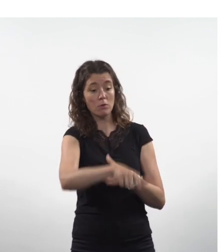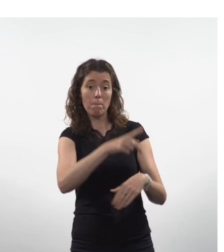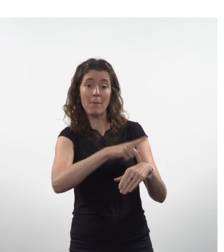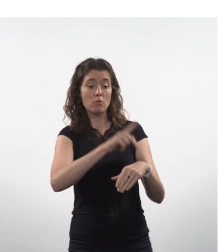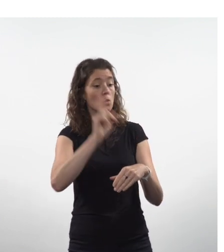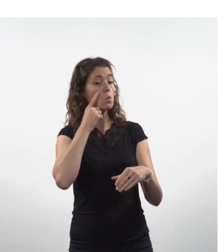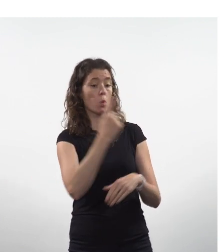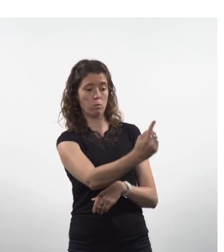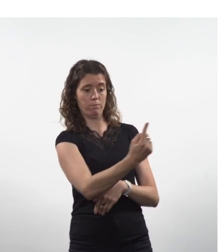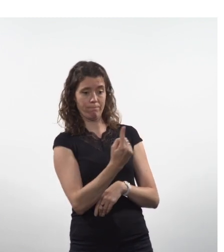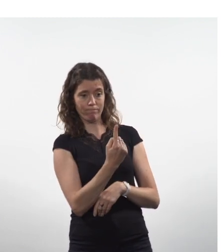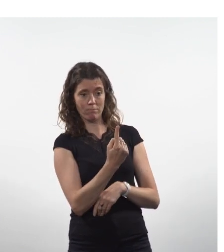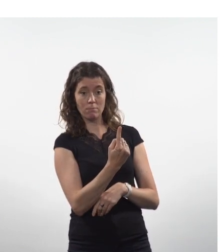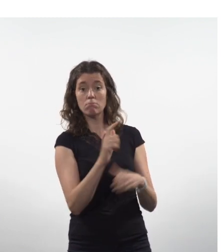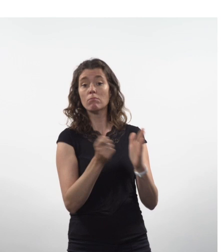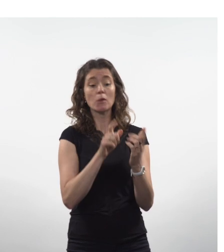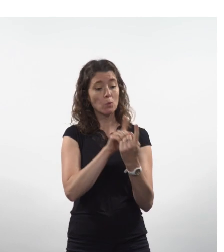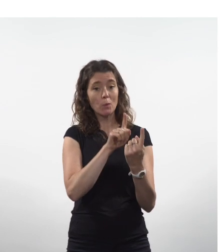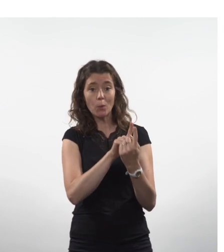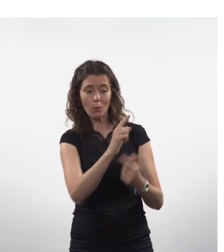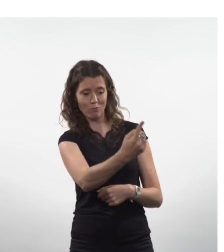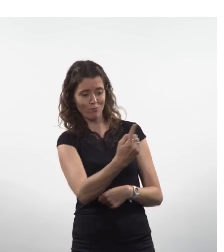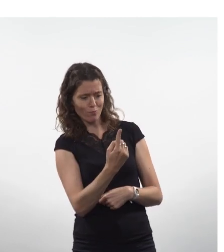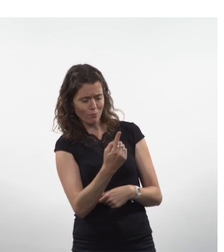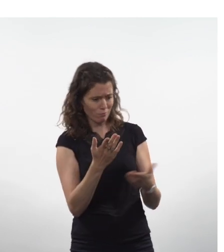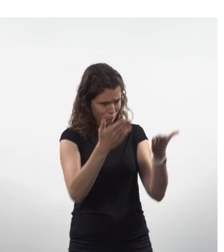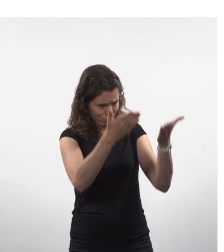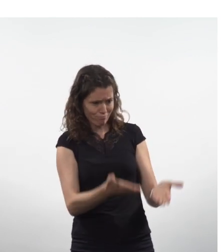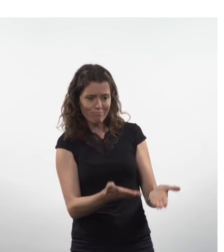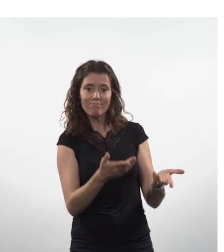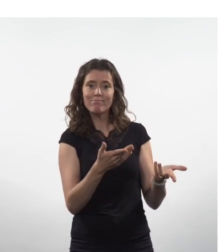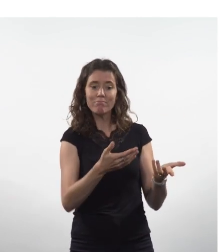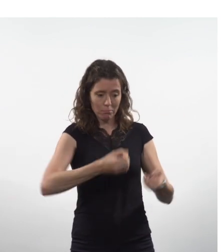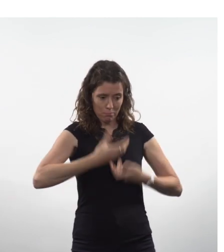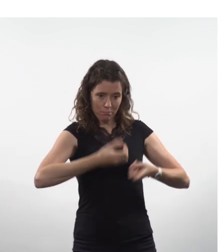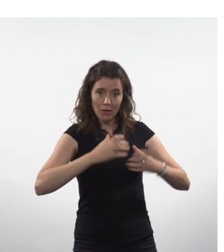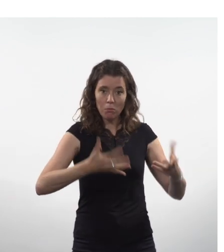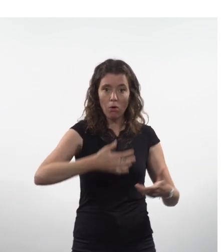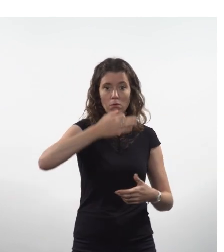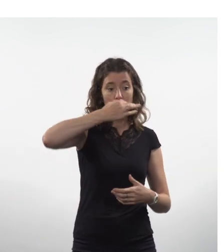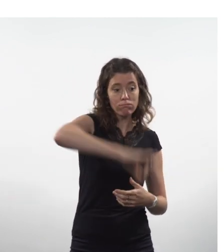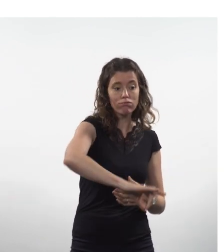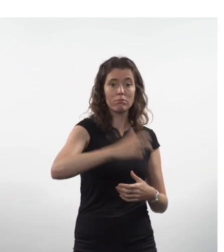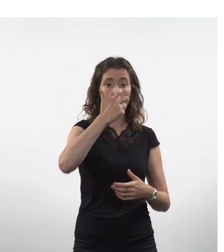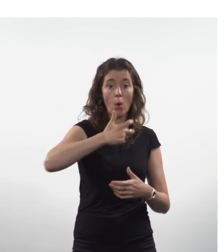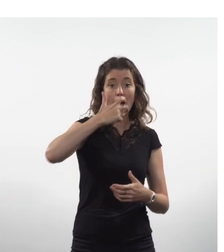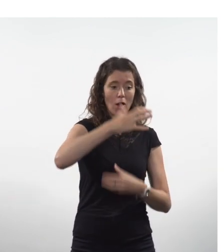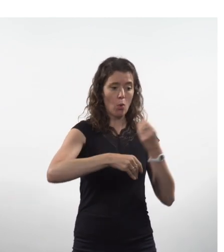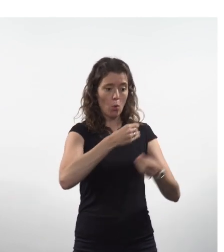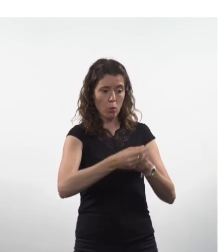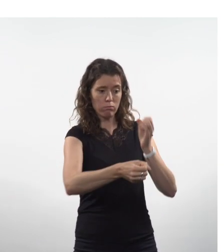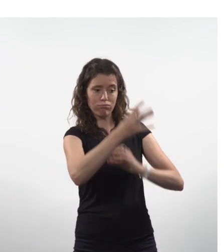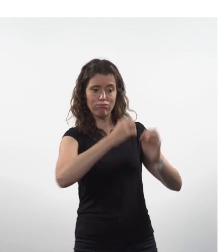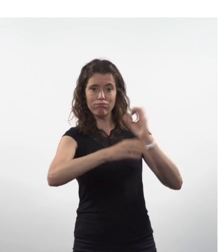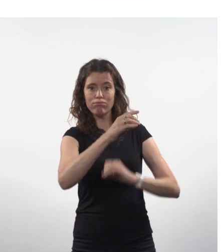patient sourd lors d'une consultation. Est-ce que cette personne s'exprime à l'oral ou utilise la